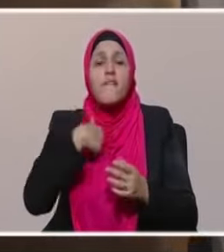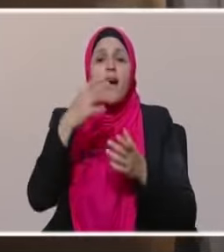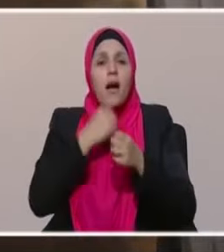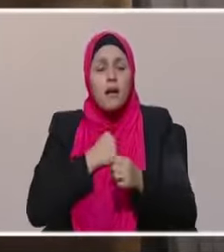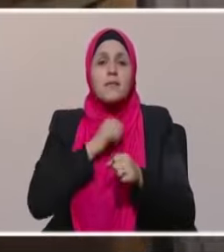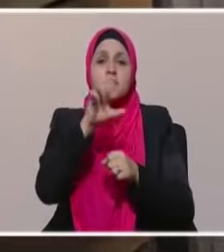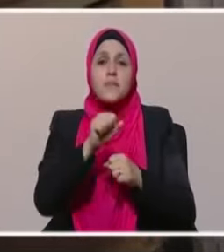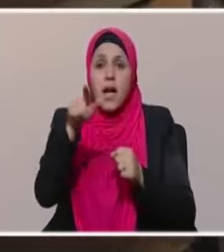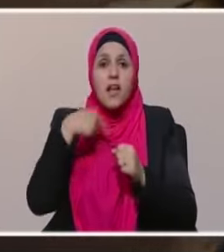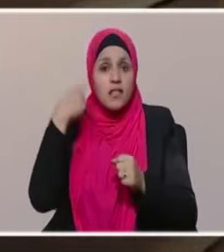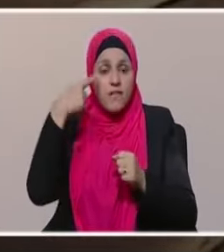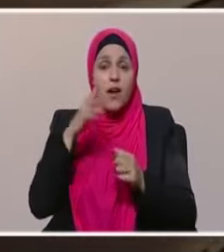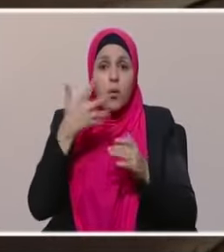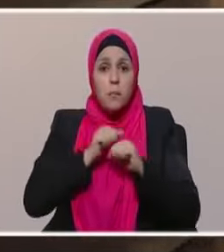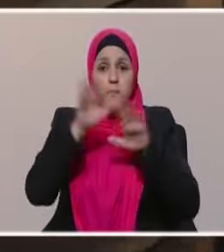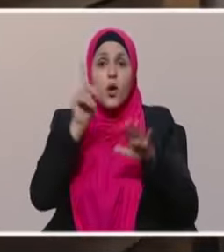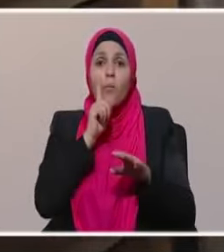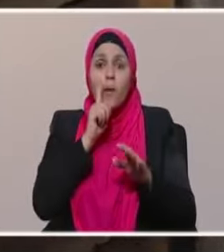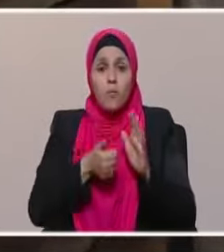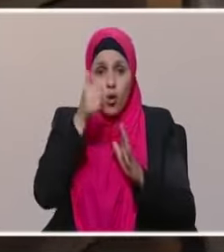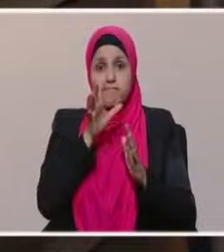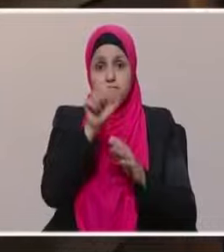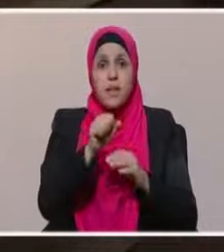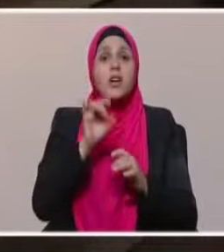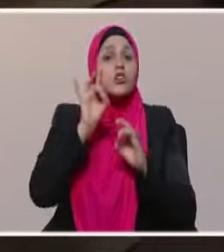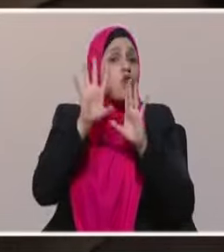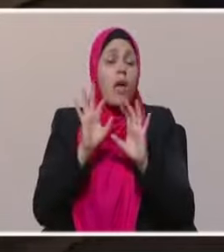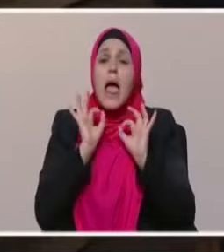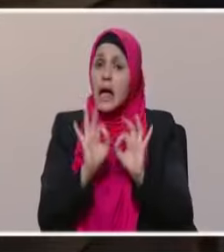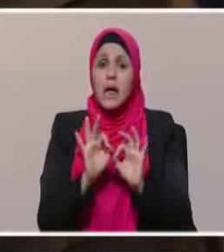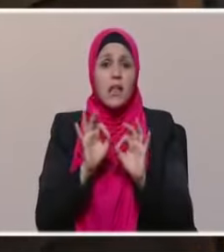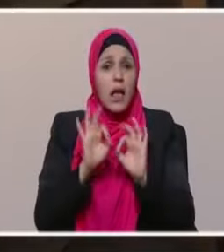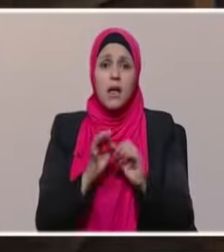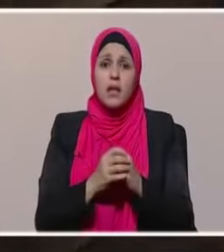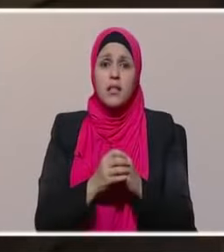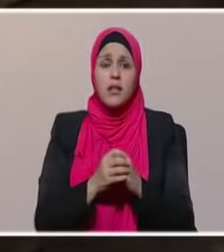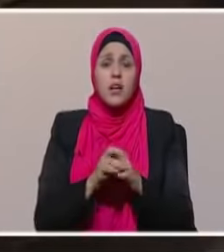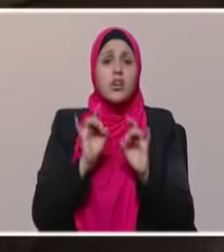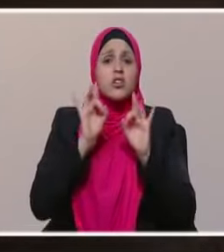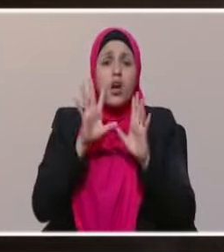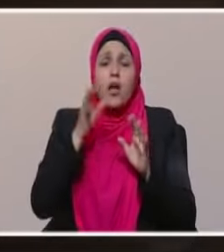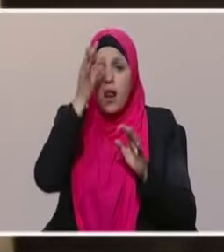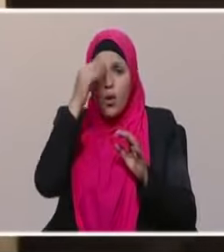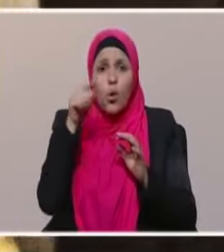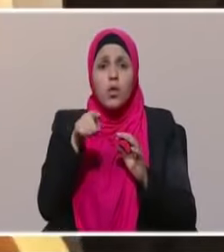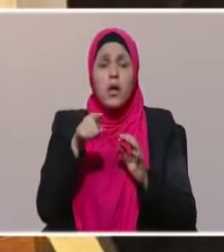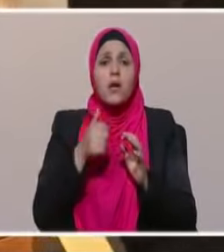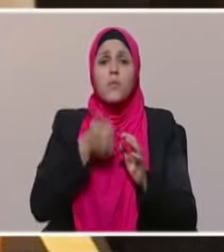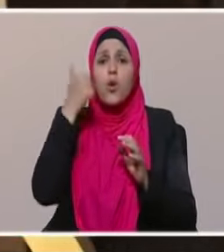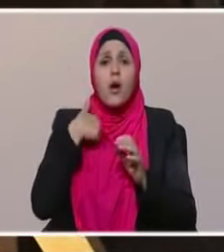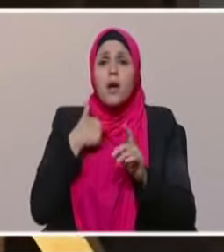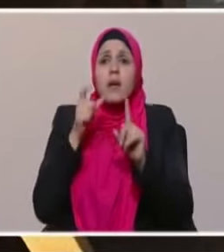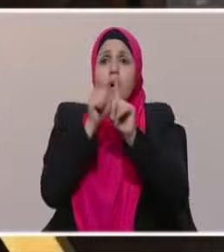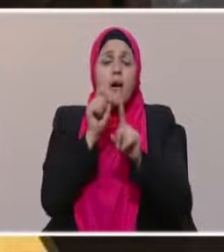تفتكر لما تنزيل الحلقة ممكن توصل لها؟ إن شاء الله أكيد، لو دوت هيخلينا نوصل